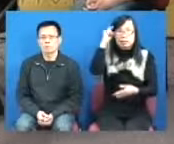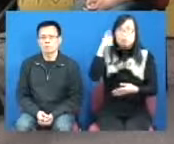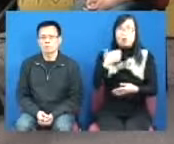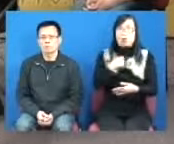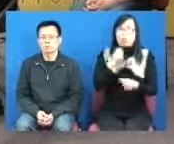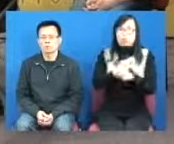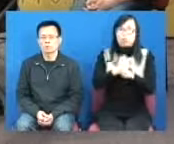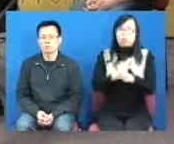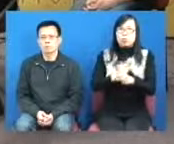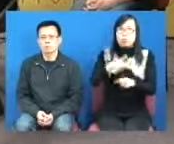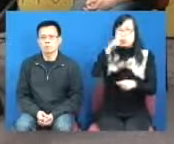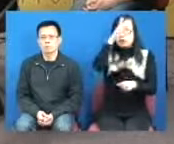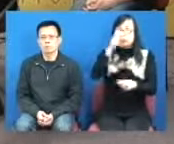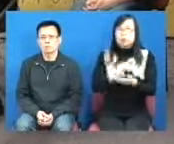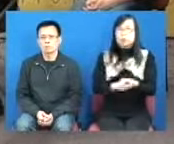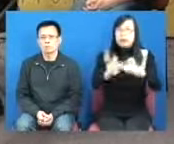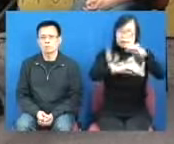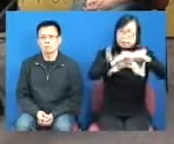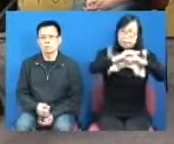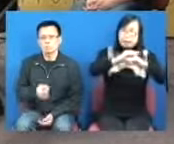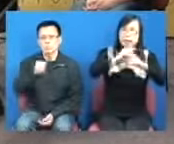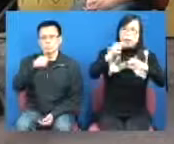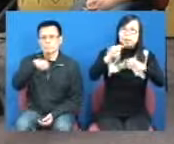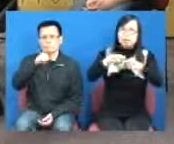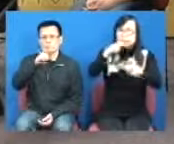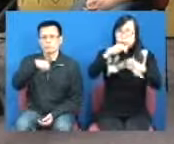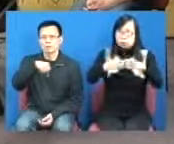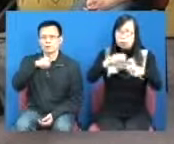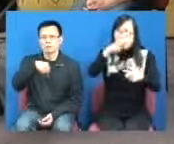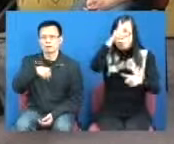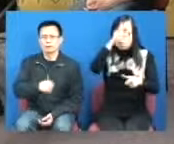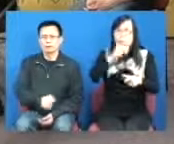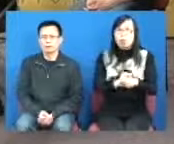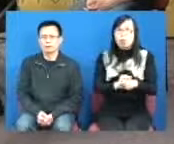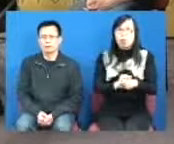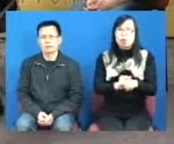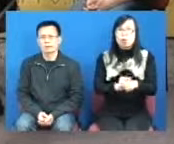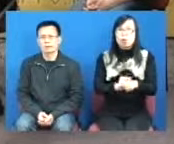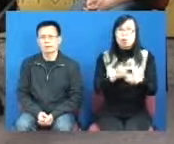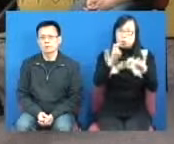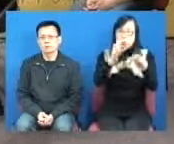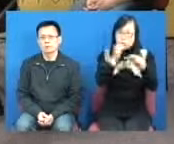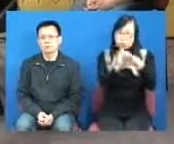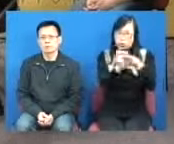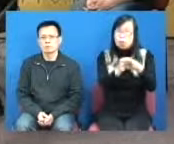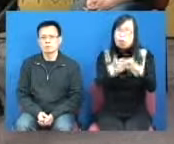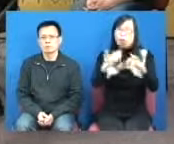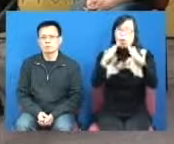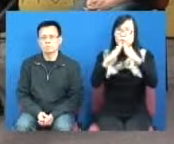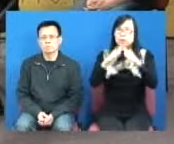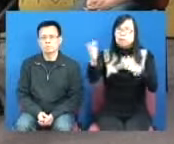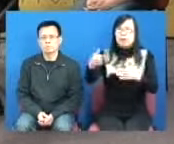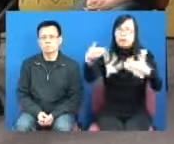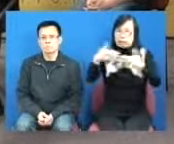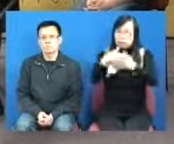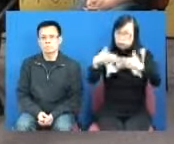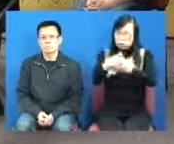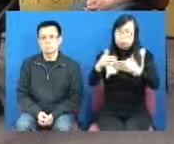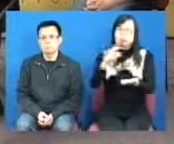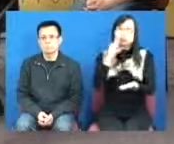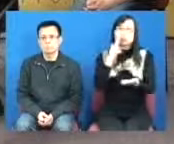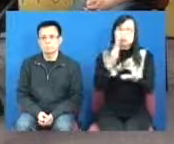我會建幾多堆屋我幾多年內建幾多個公屋即是我的交通